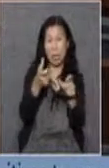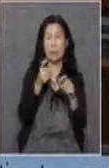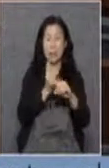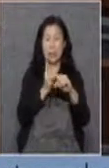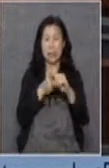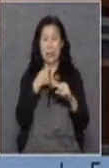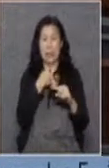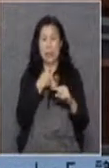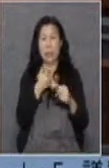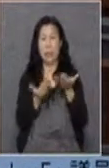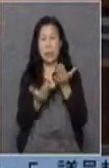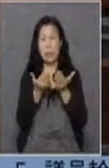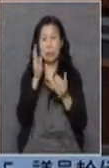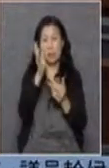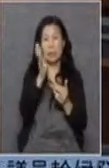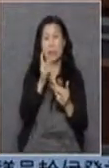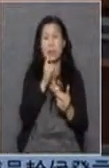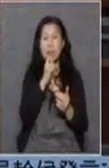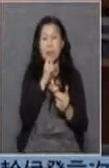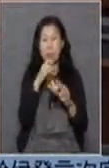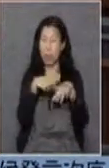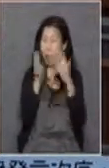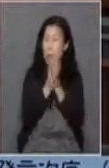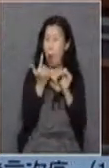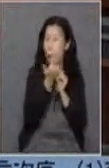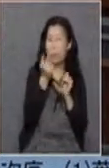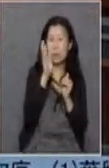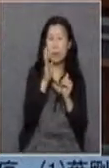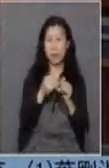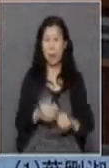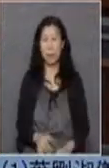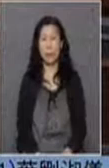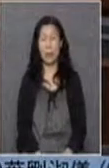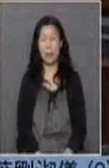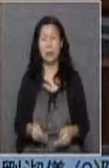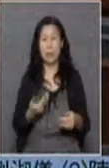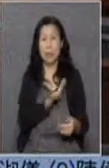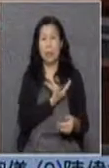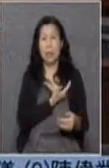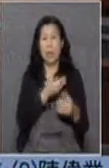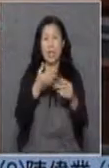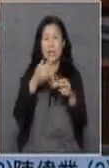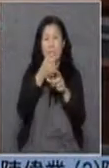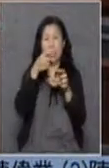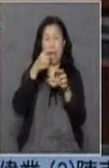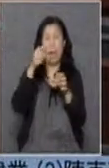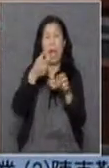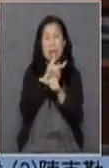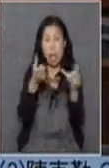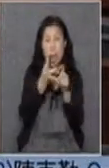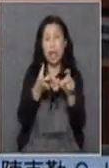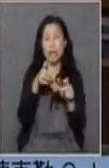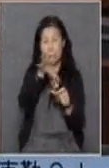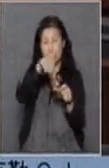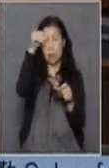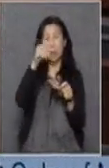咧，呢400蚊或者絕大部分咧係已經係被個人工裏邊咧係吸納咗，